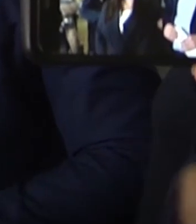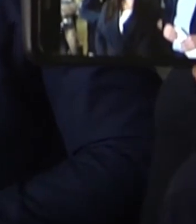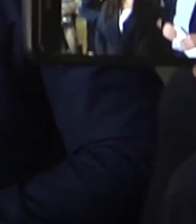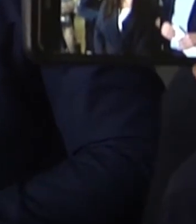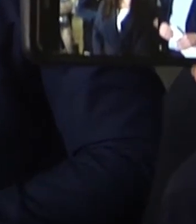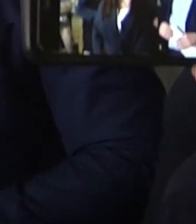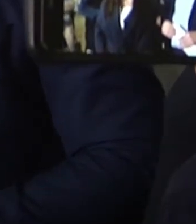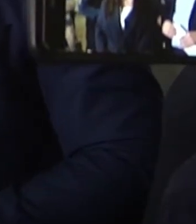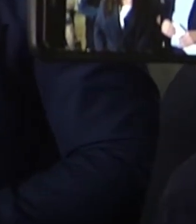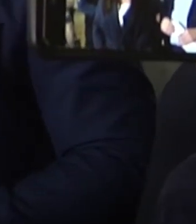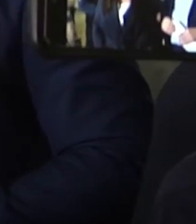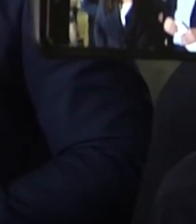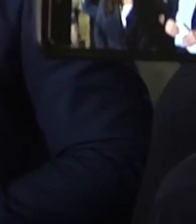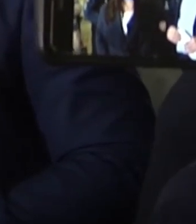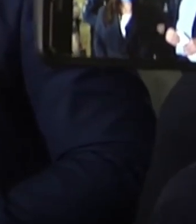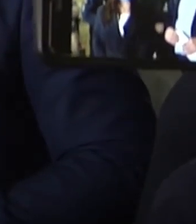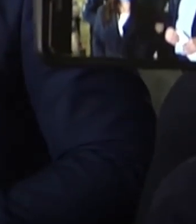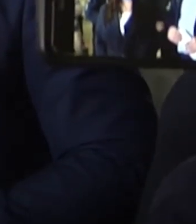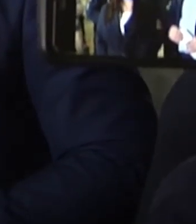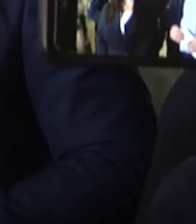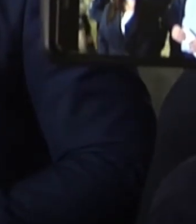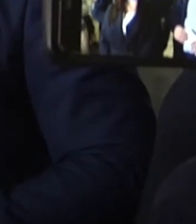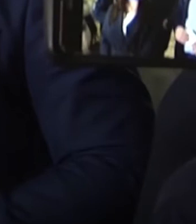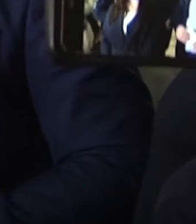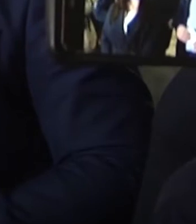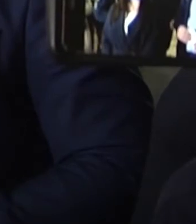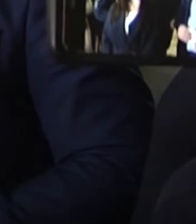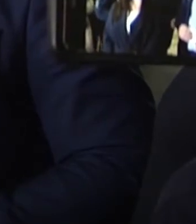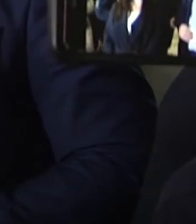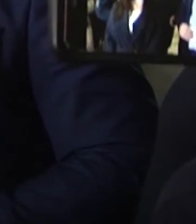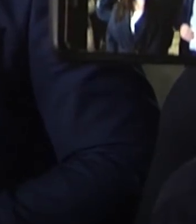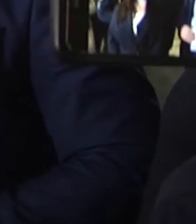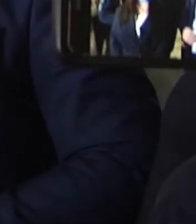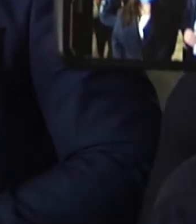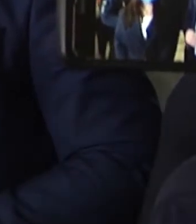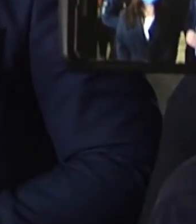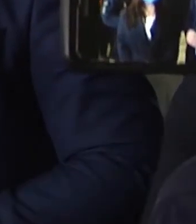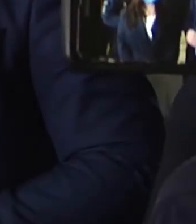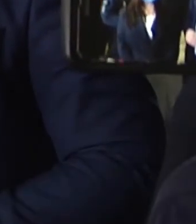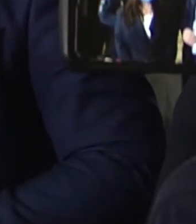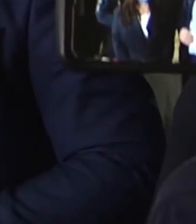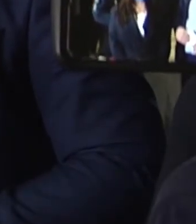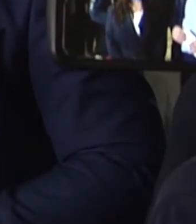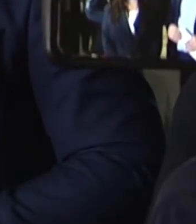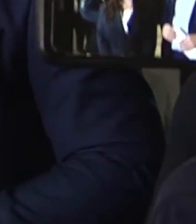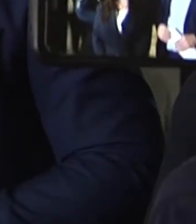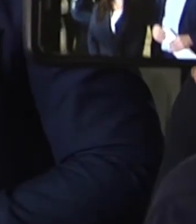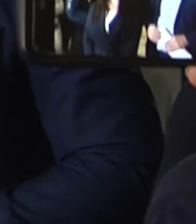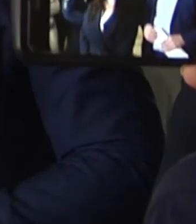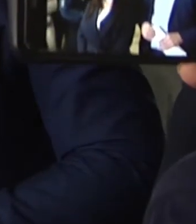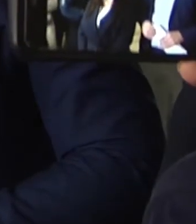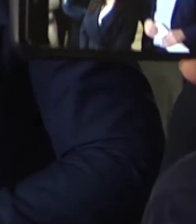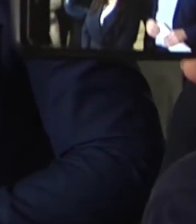тому що місце знаходження Хаєцького не було відомо, то він також не з'явився до слідчого. І протягом з 13 травня по